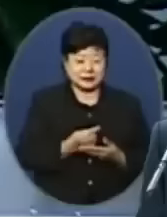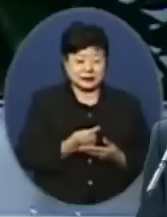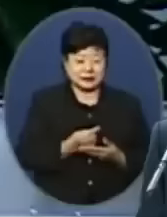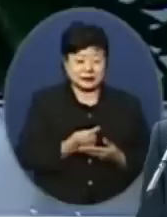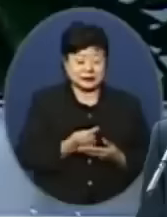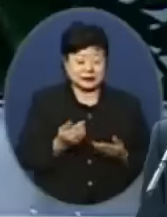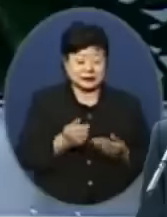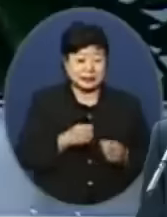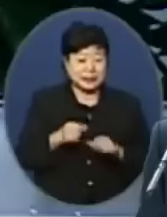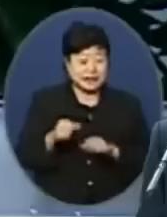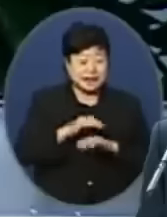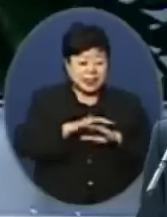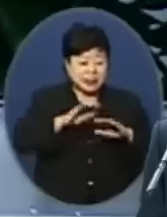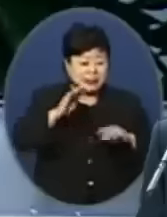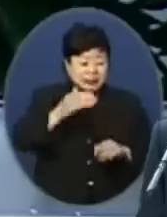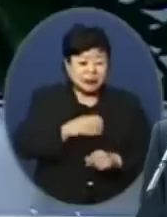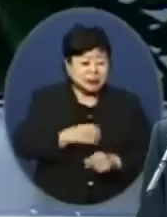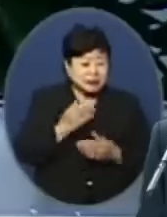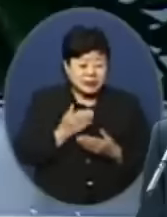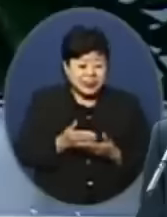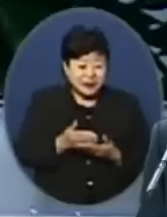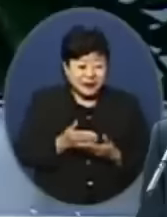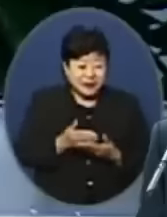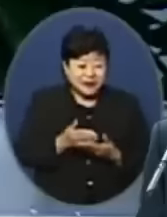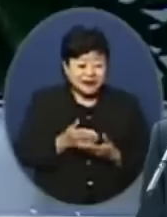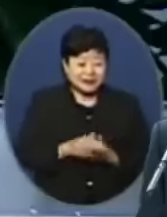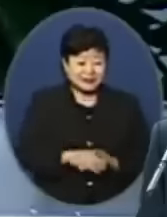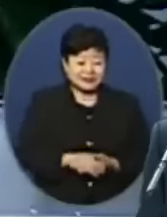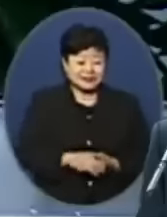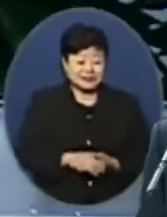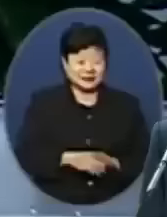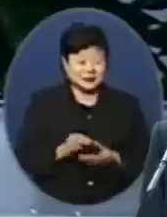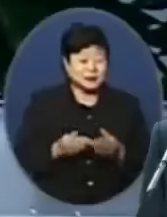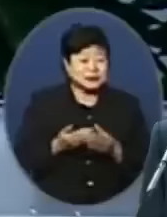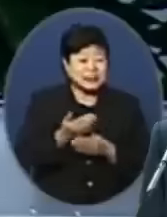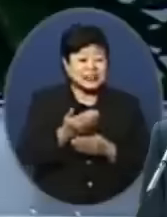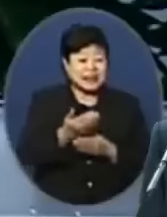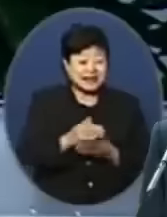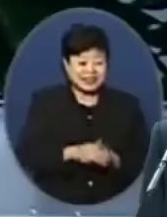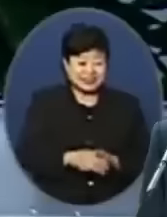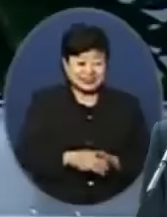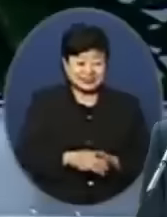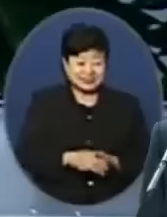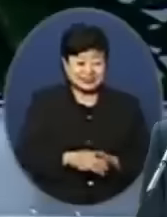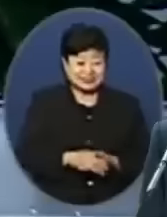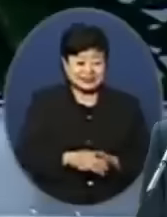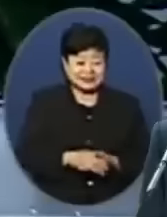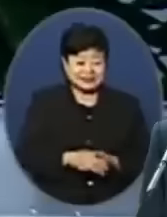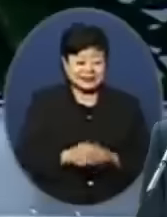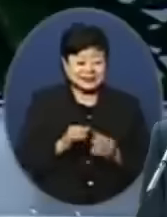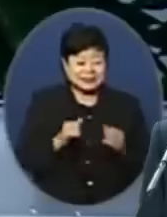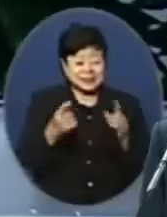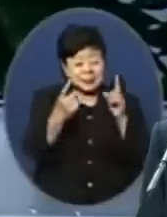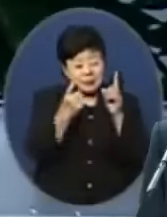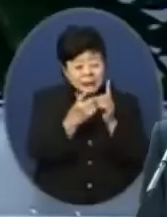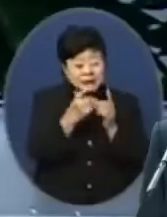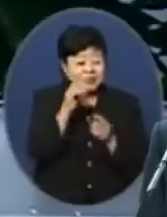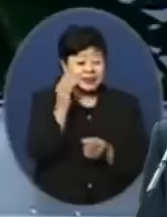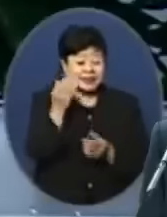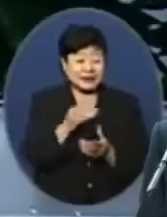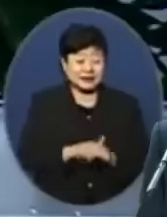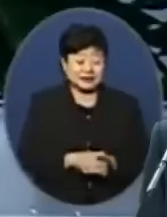이 일은 해결되었다, 걱정하지 마라, 돈은 생겨났다, 사람은 만나게 될